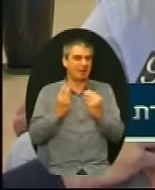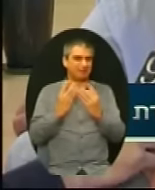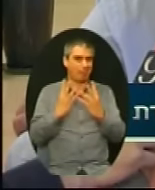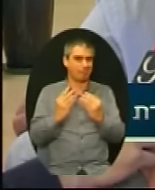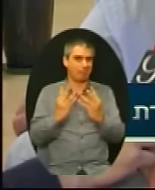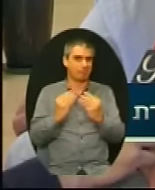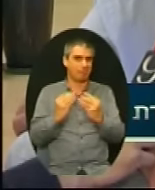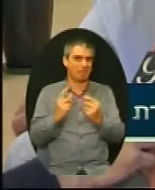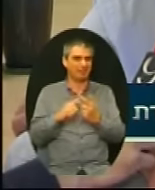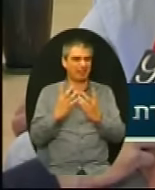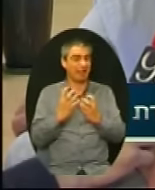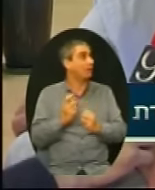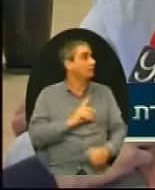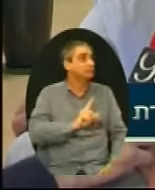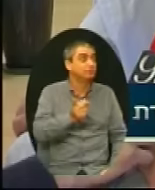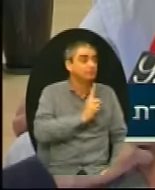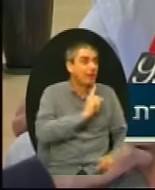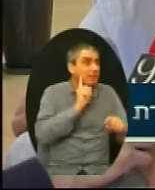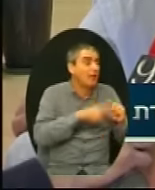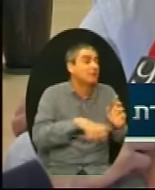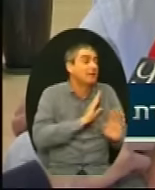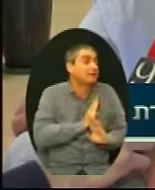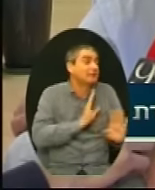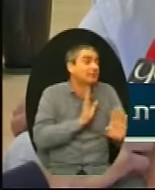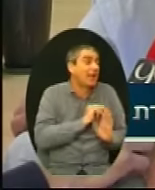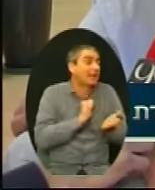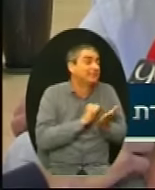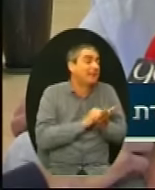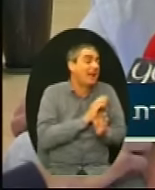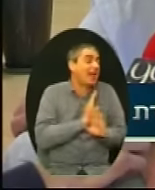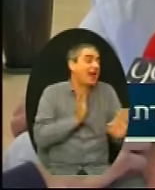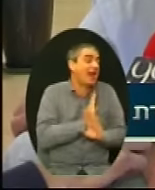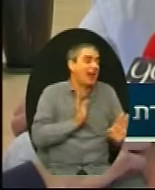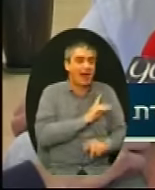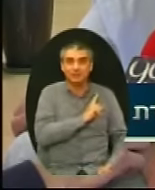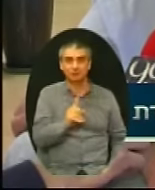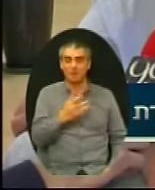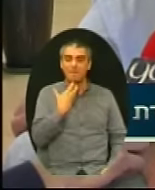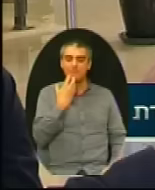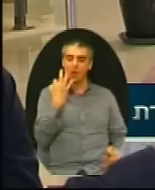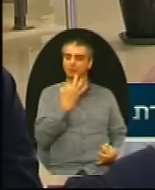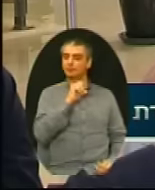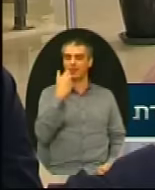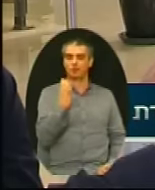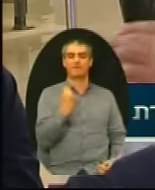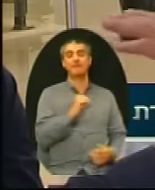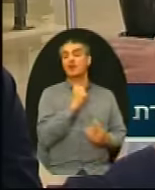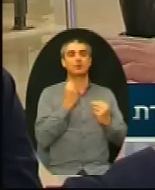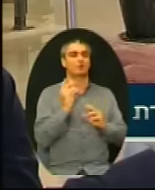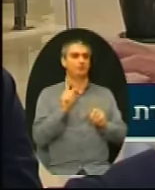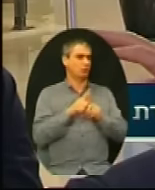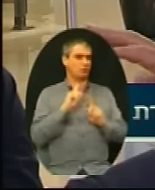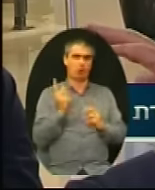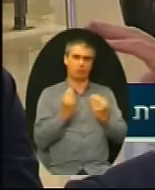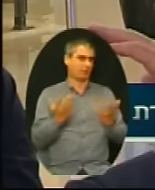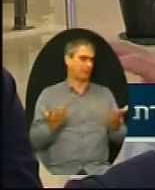שלא לומר אולי קצת רקובים. טעות, חס, חוף, חס וחלילה וחס. אוקיי, הפירות המשובחים והטובים ביותר, כמו בכל